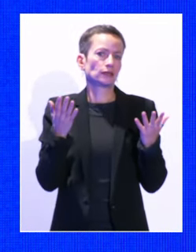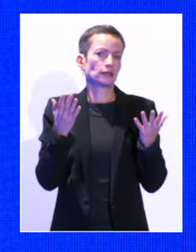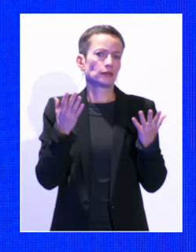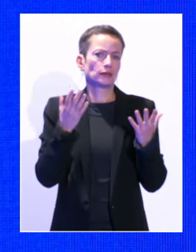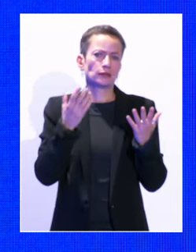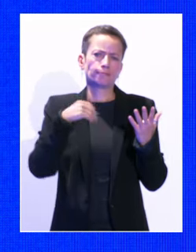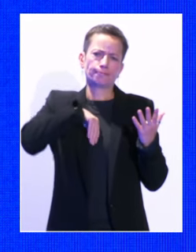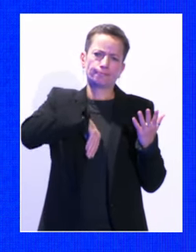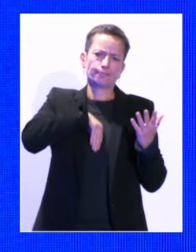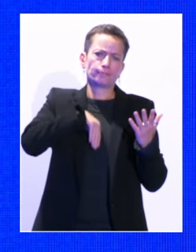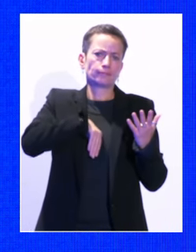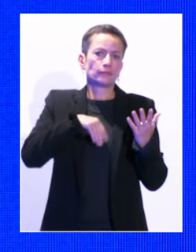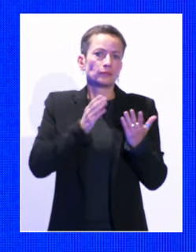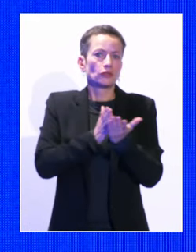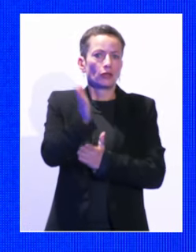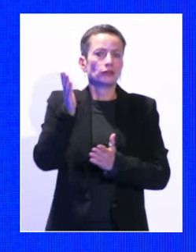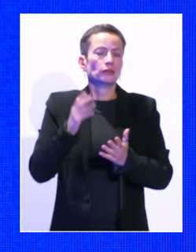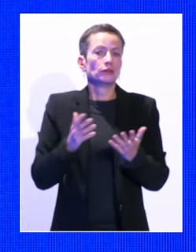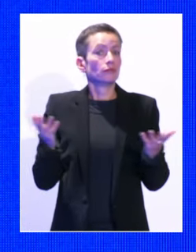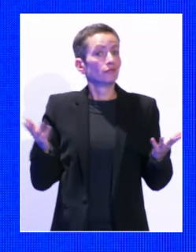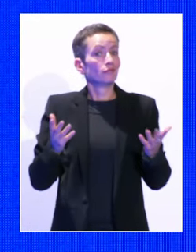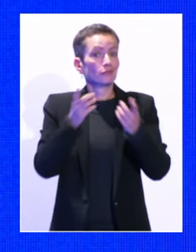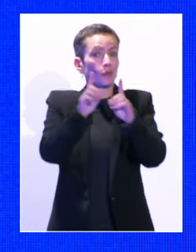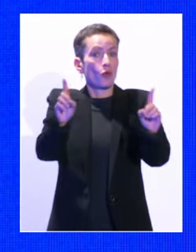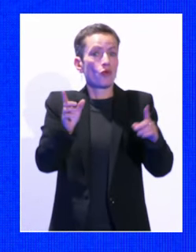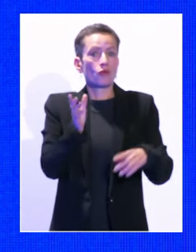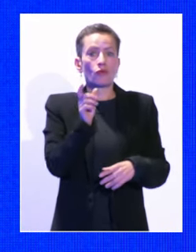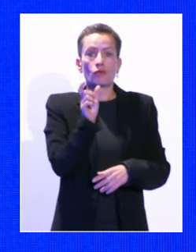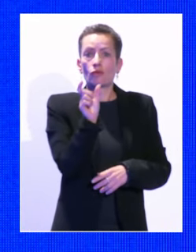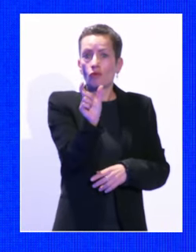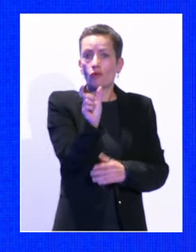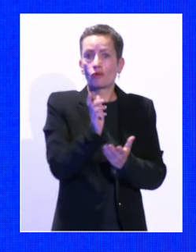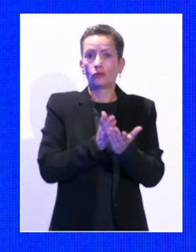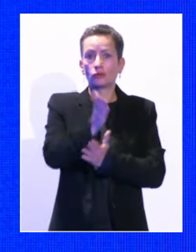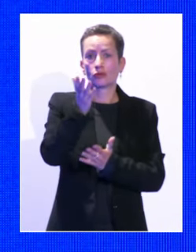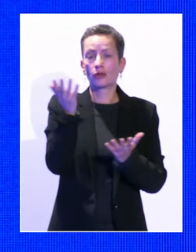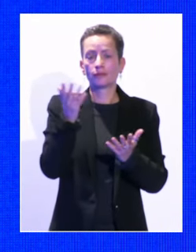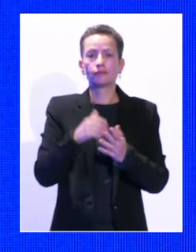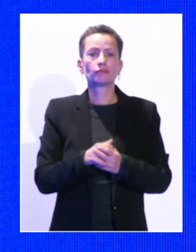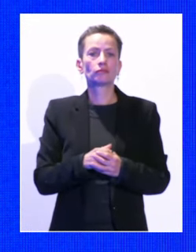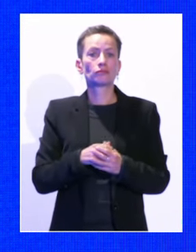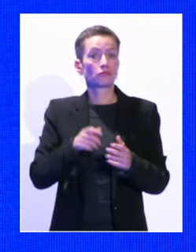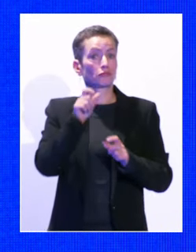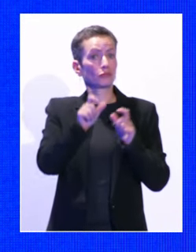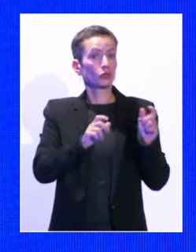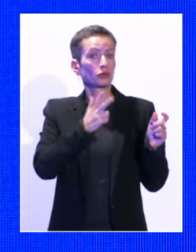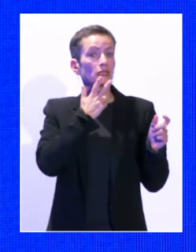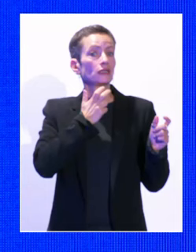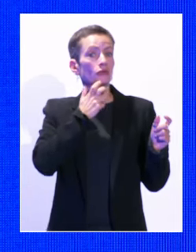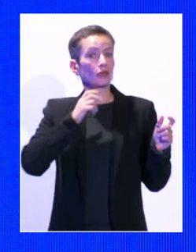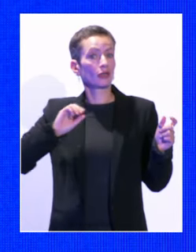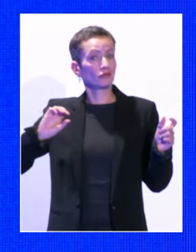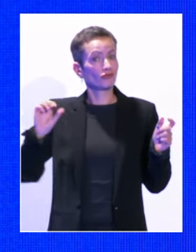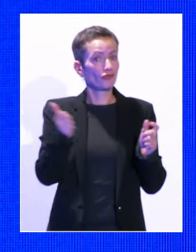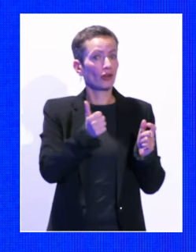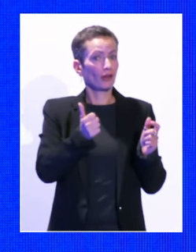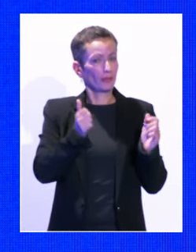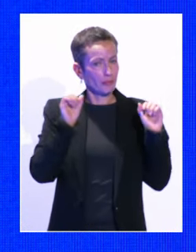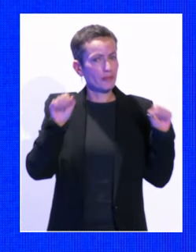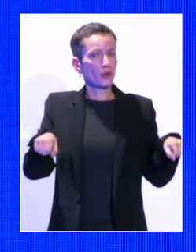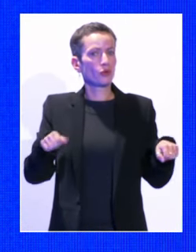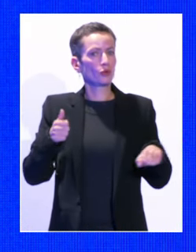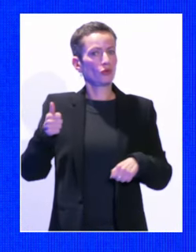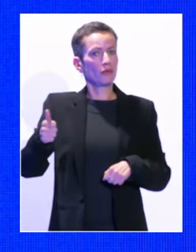profond, qui est que de porter chaque citoyen ou de permettre à chaque citoyen de